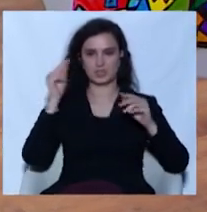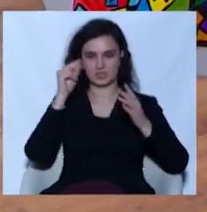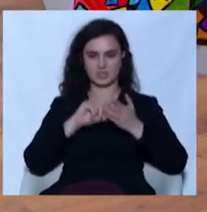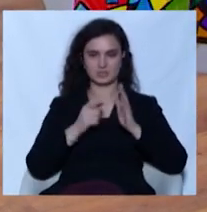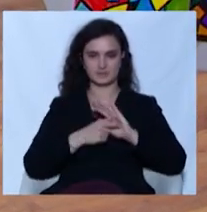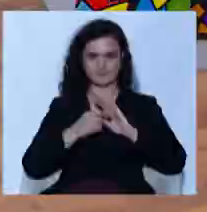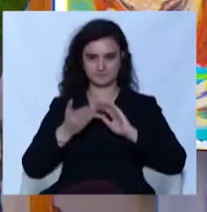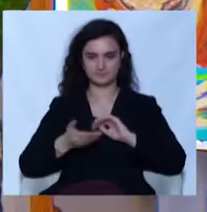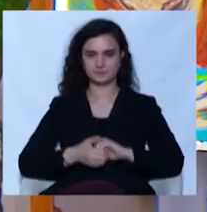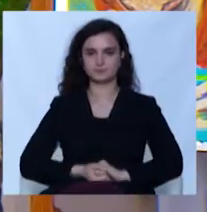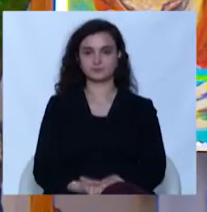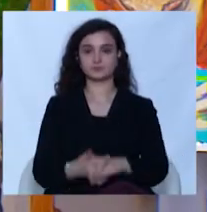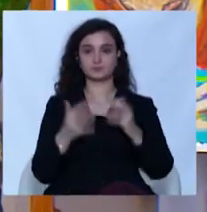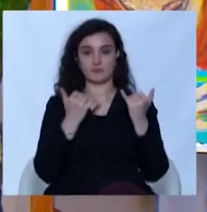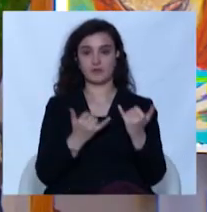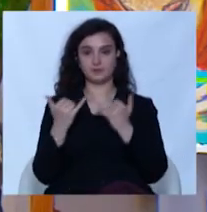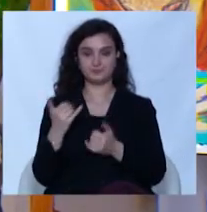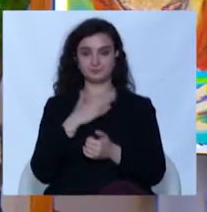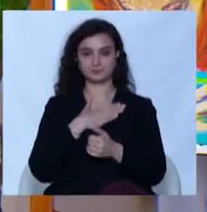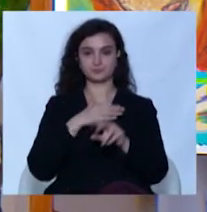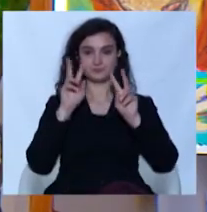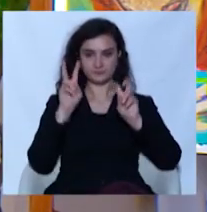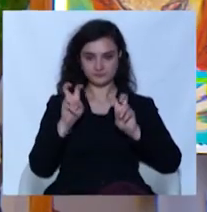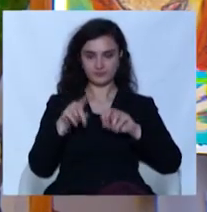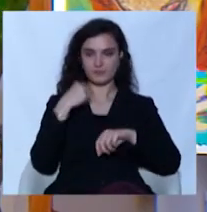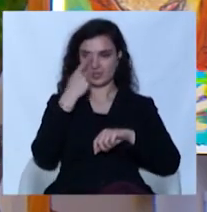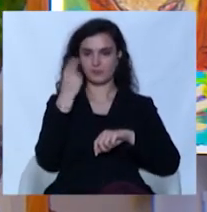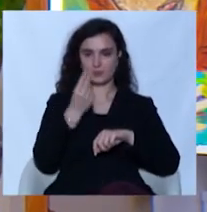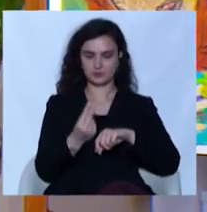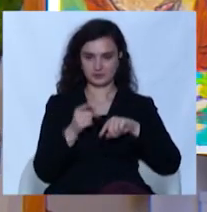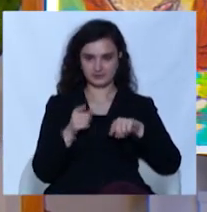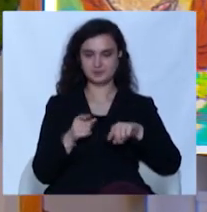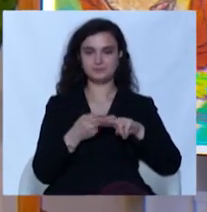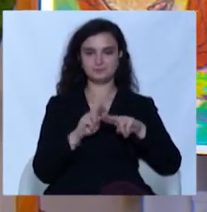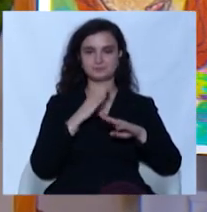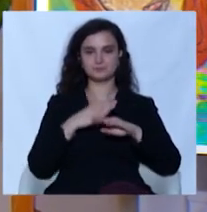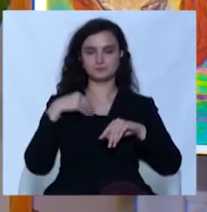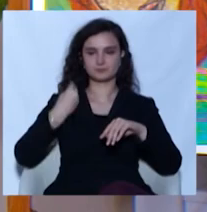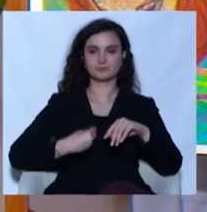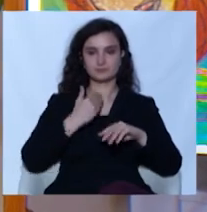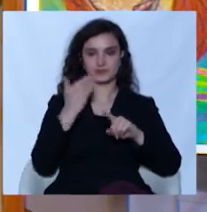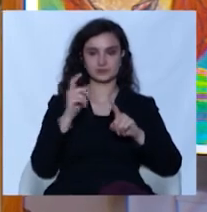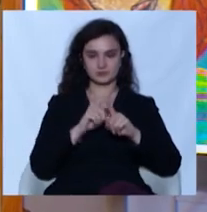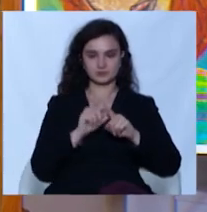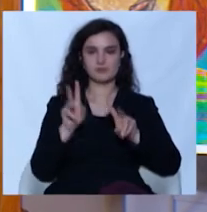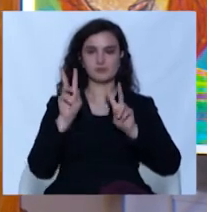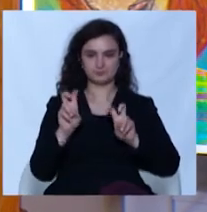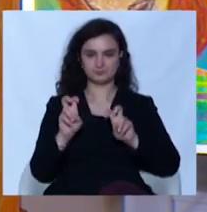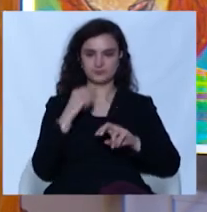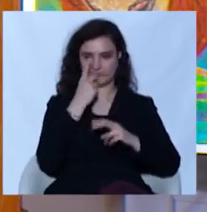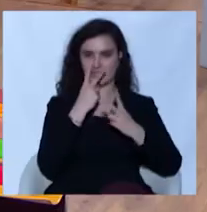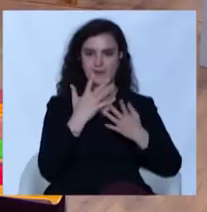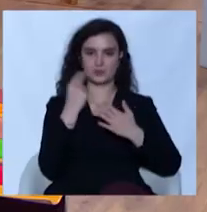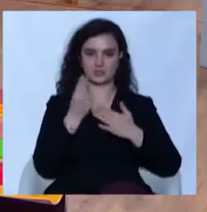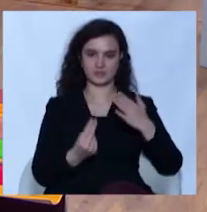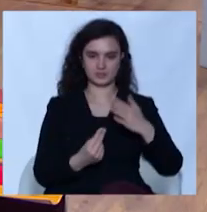კლასი. დღევანდელი ჩვენი თემა პორტრეტი. პორტრეტი ეს არის ფრანგული სიტყვა და ნიშნავს